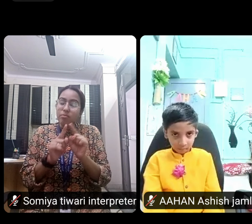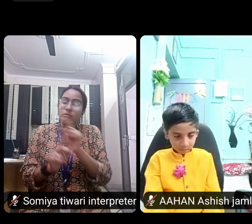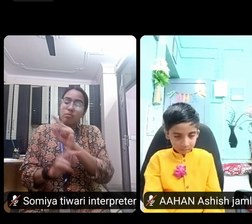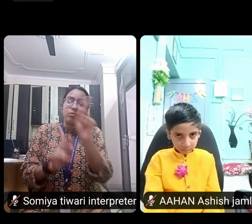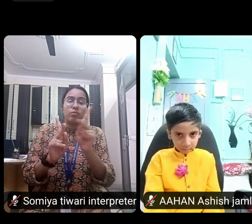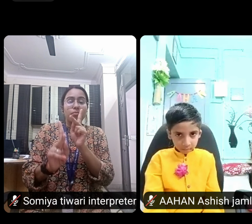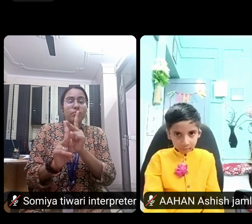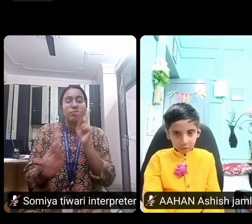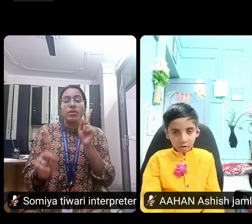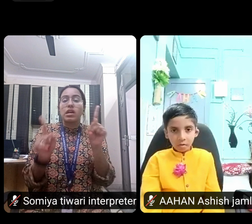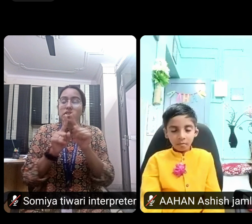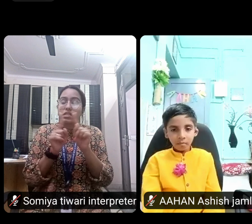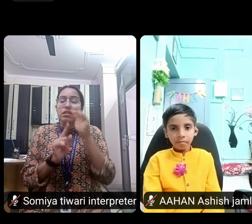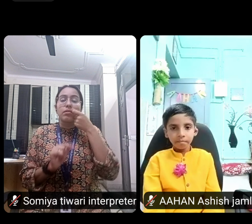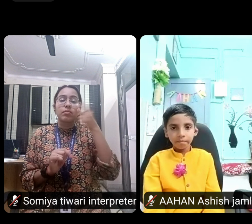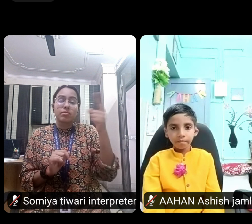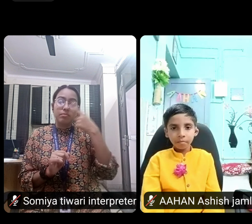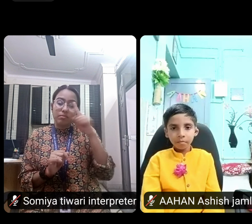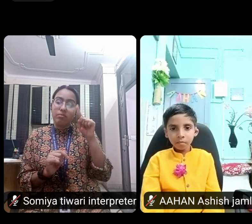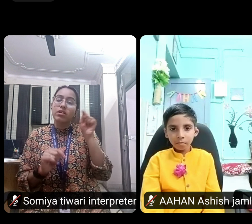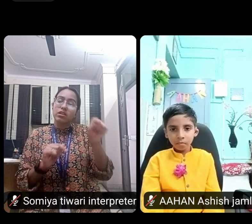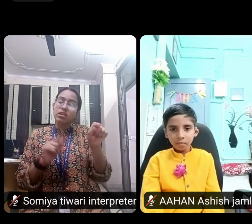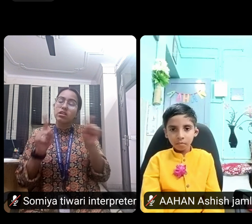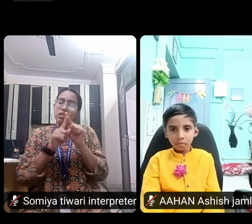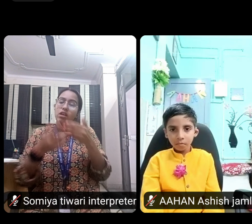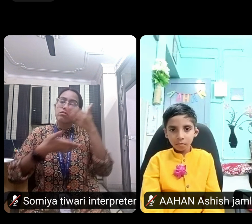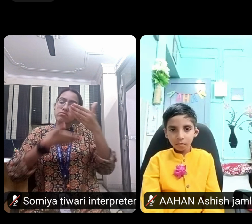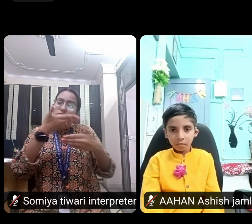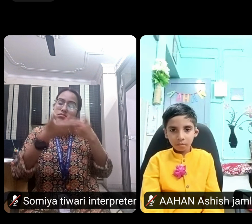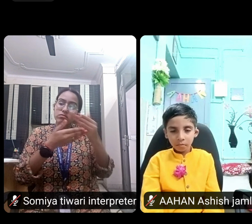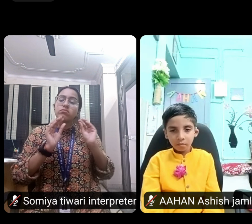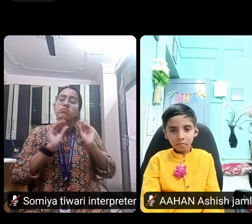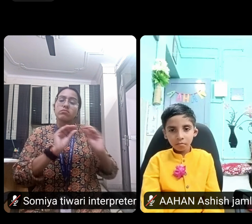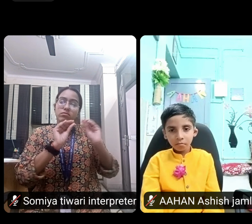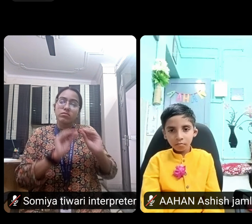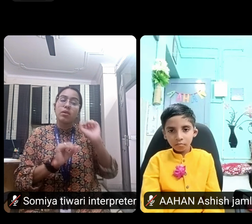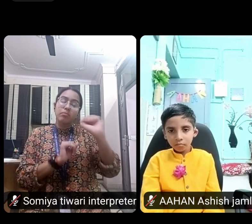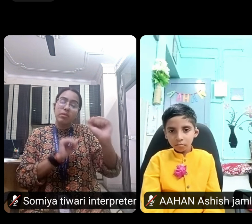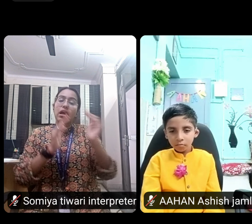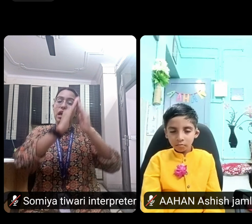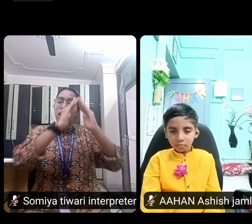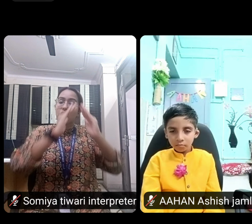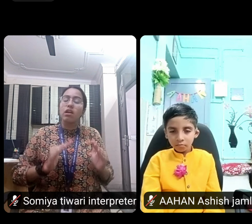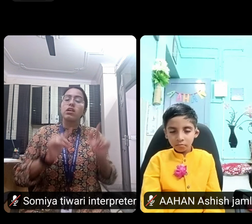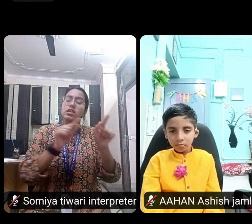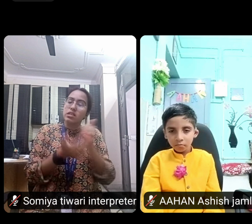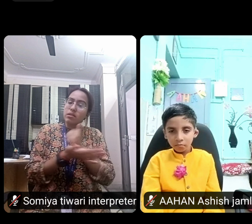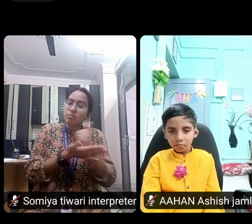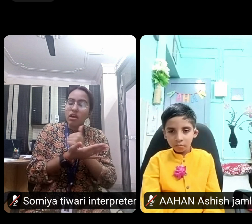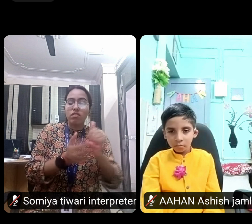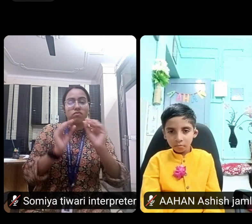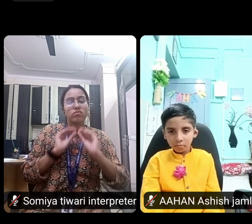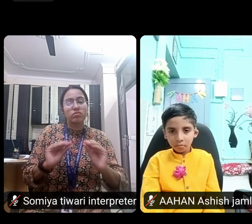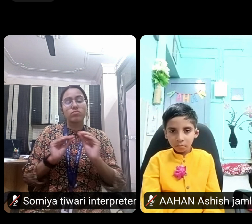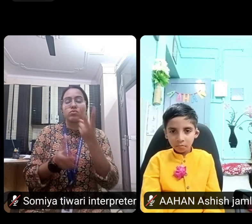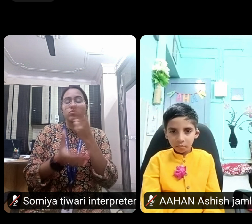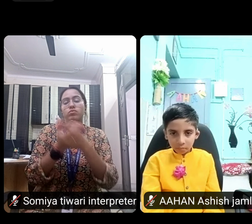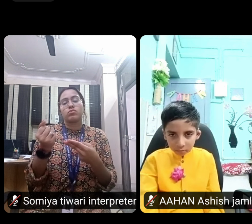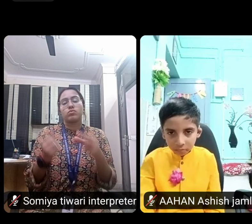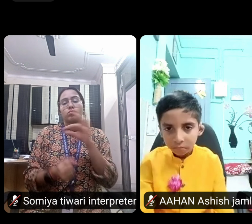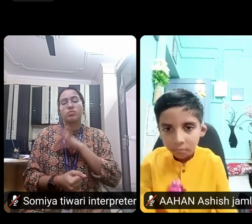प्रॉपरली पेरेंट्स को भी ट्रेन किया जाता है, पेरेंट्स को भी बताया जाता है ताकि वो घर पे भी उसी तरह से प्रैक्टिस करवाएं।